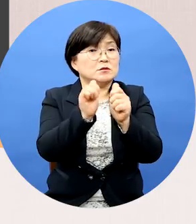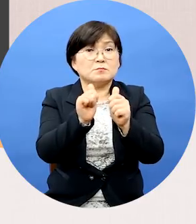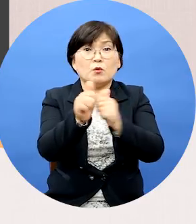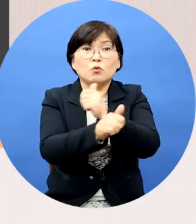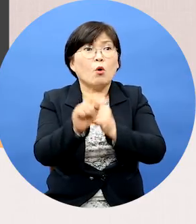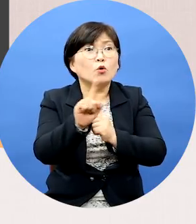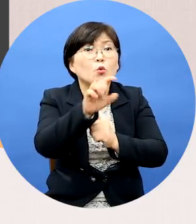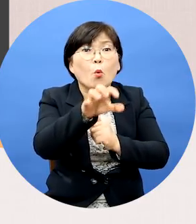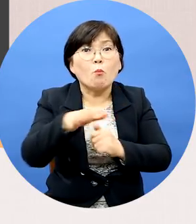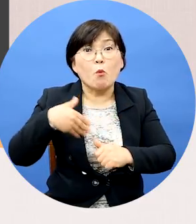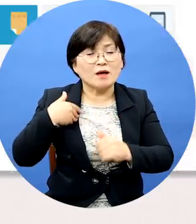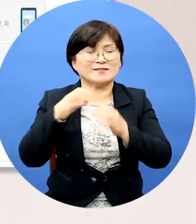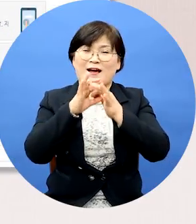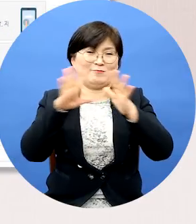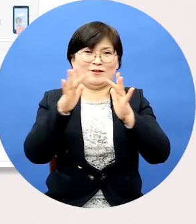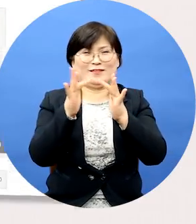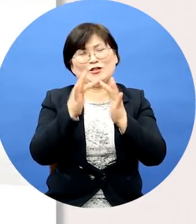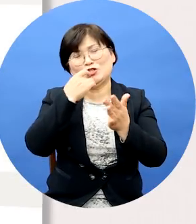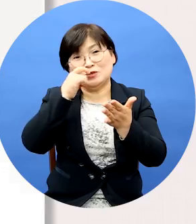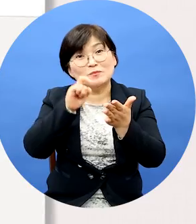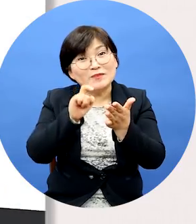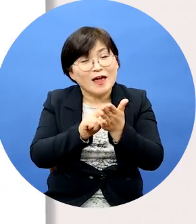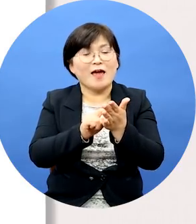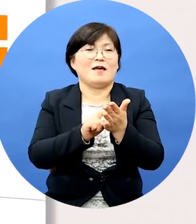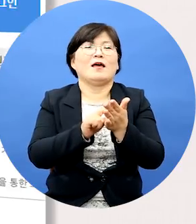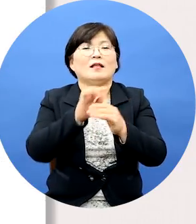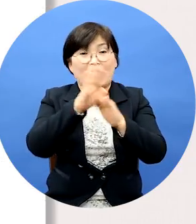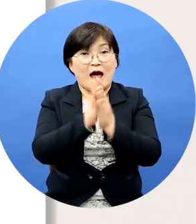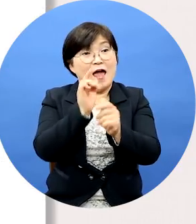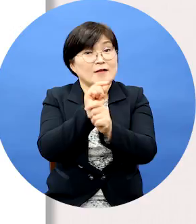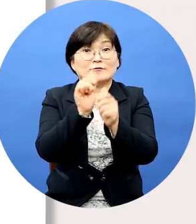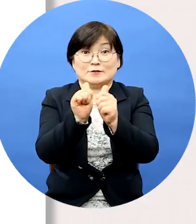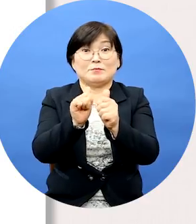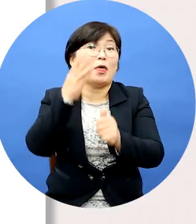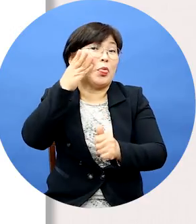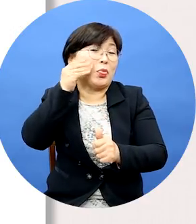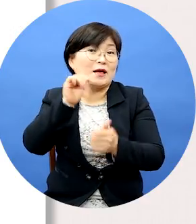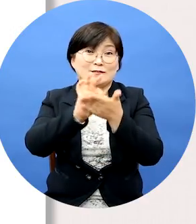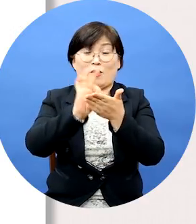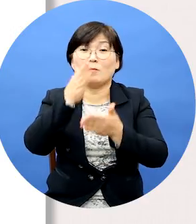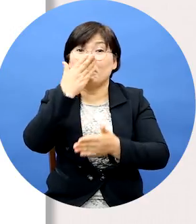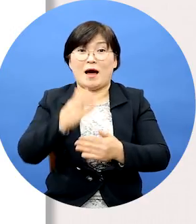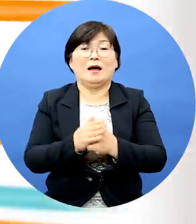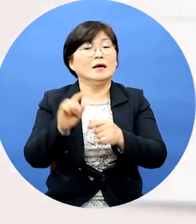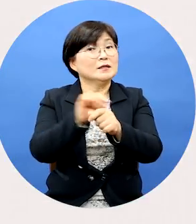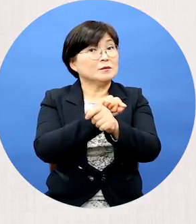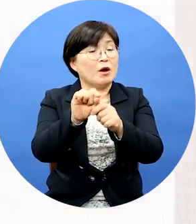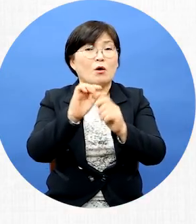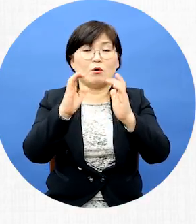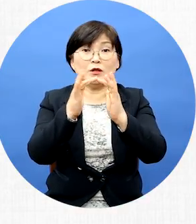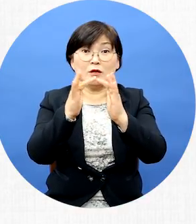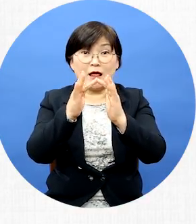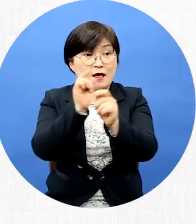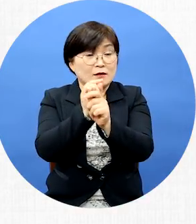행정심판위원회가 어디인지 몰라도 인터넷에서 원스톱으로 손쉽게 행정심판을 진행할 수 있게 됐습니다. 특히